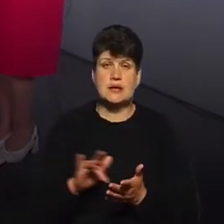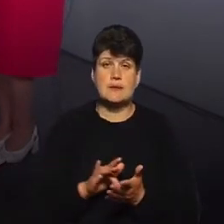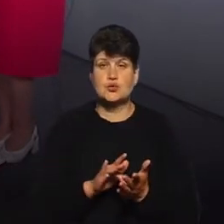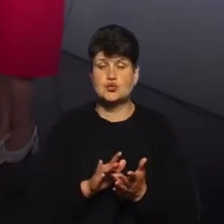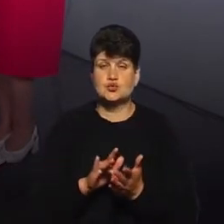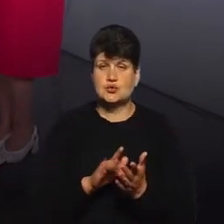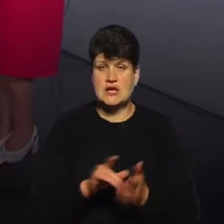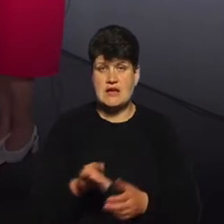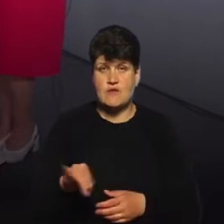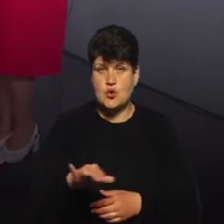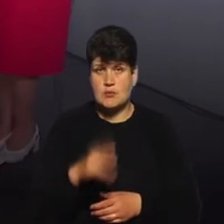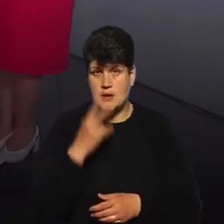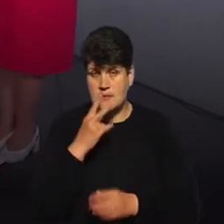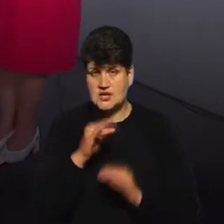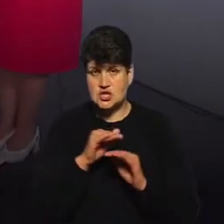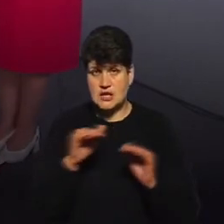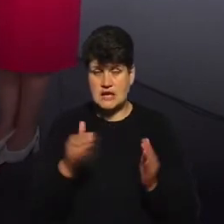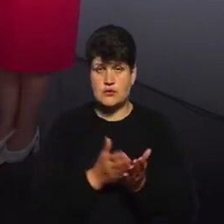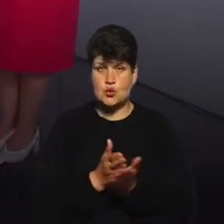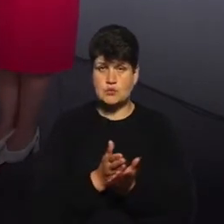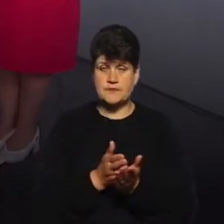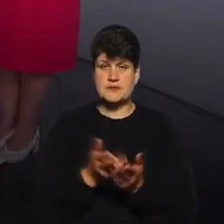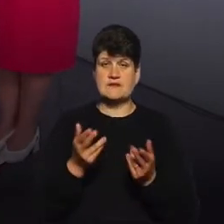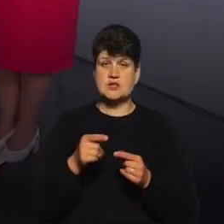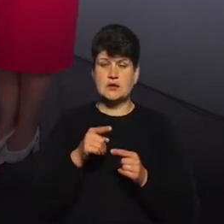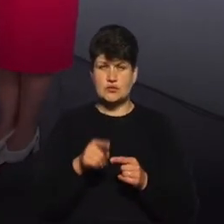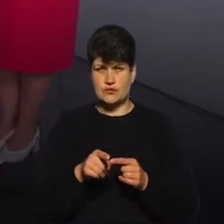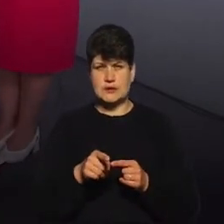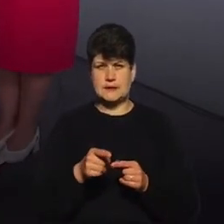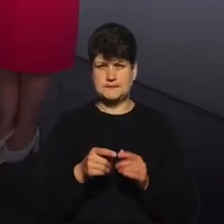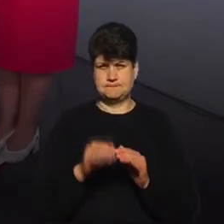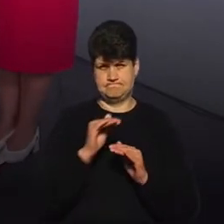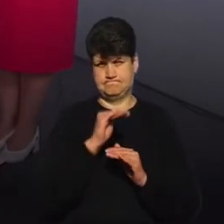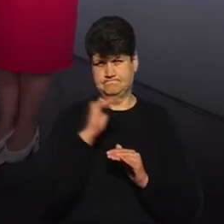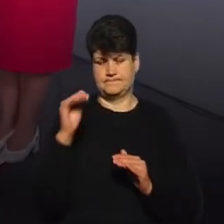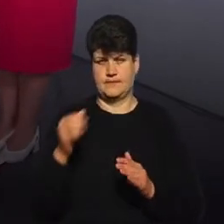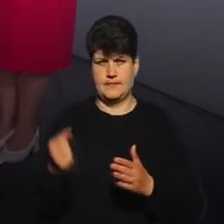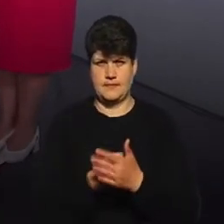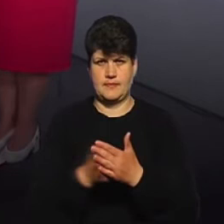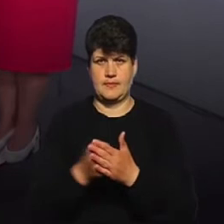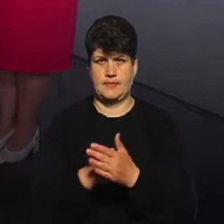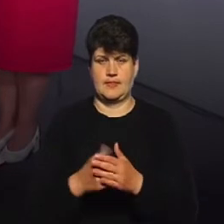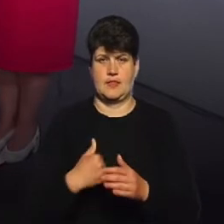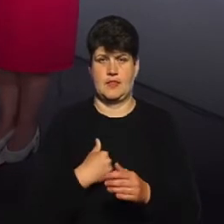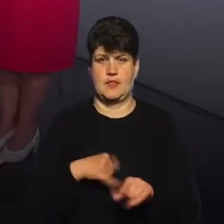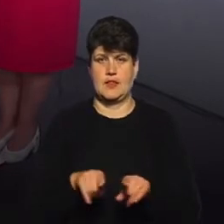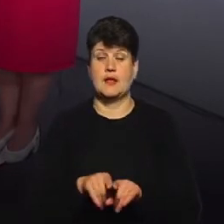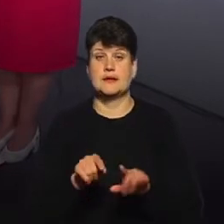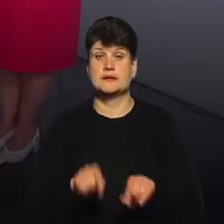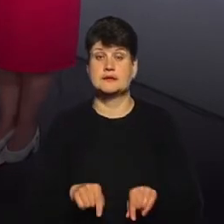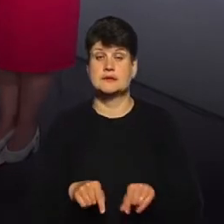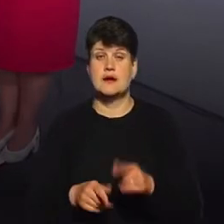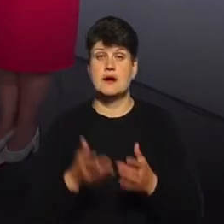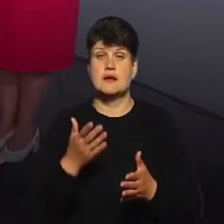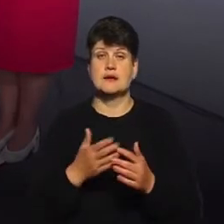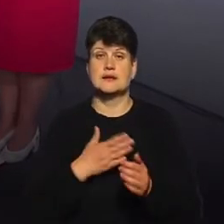рівень обслуговування. Звичайно, вони ставлять перед собою планку досягти того рівня і в нас. Але наші заклади харчування